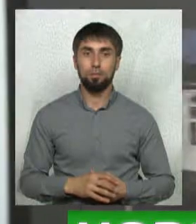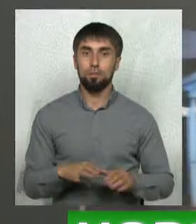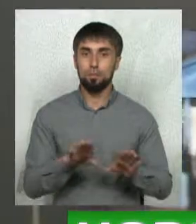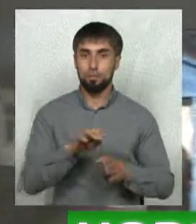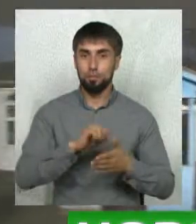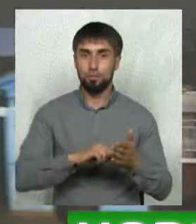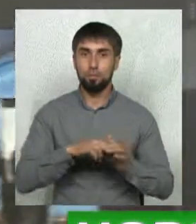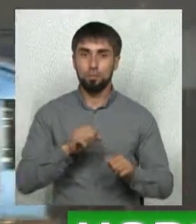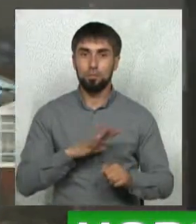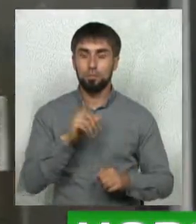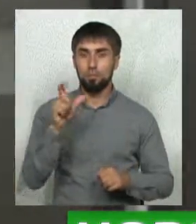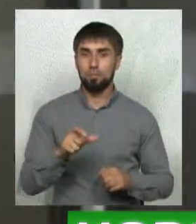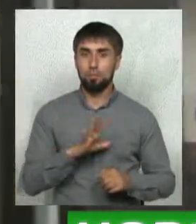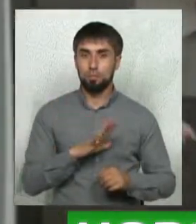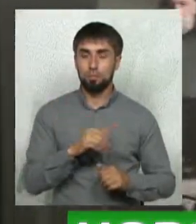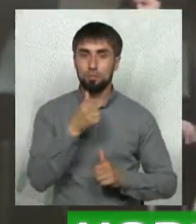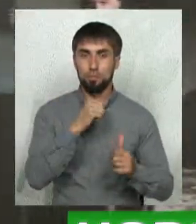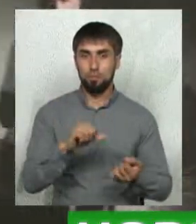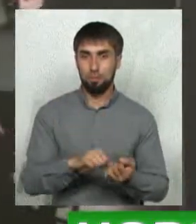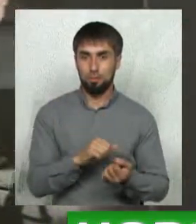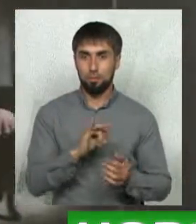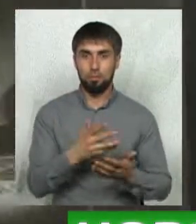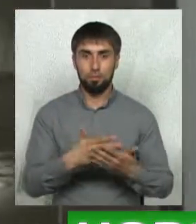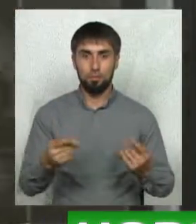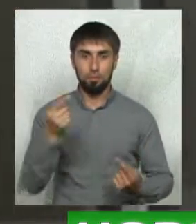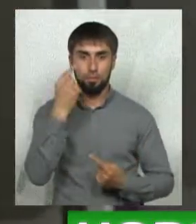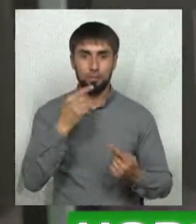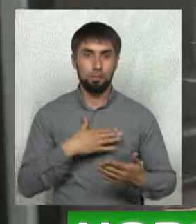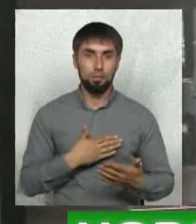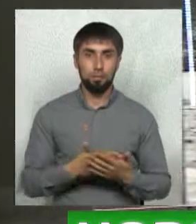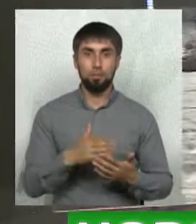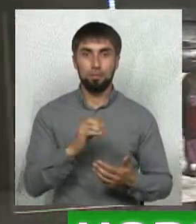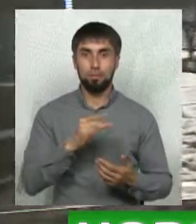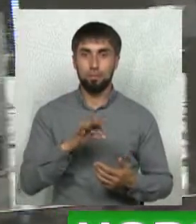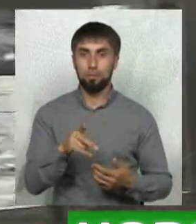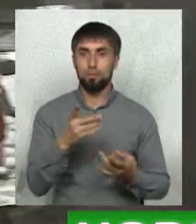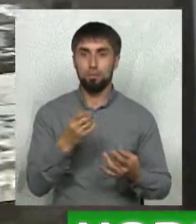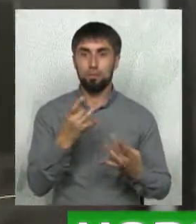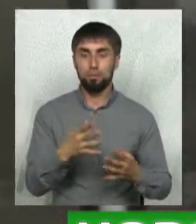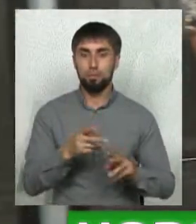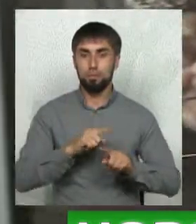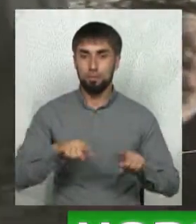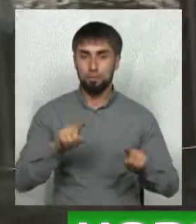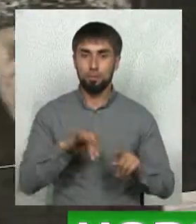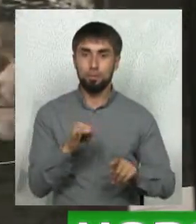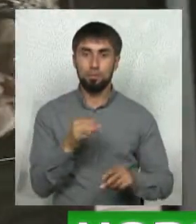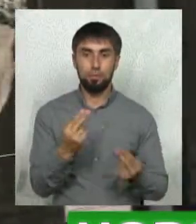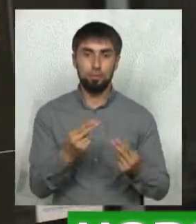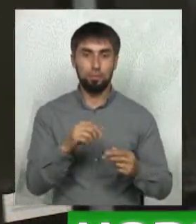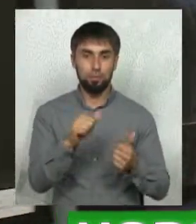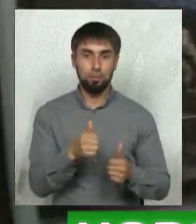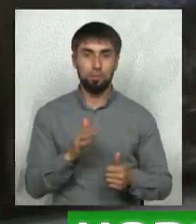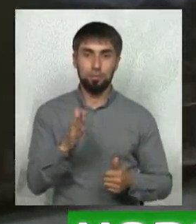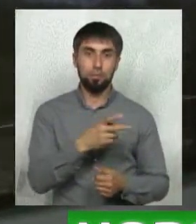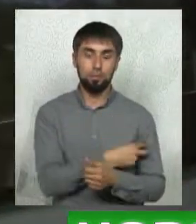Какие причины могут подталкивать человека попробовать наркотики или другие психоактивные вещества? Здесь не просто читают лекции, а в игровой форме